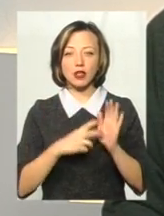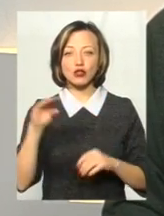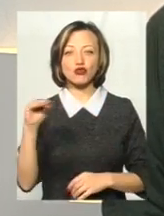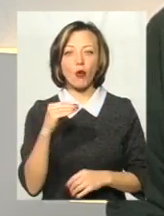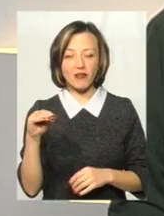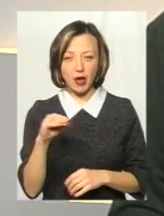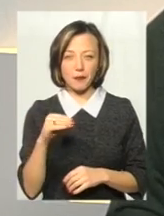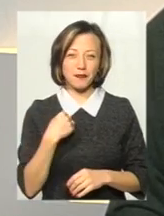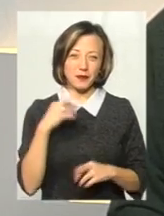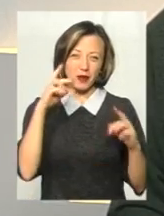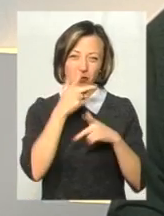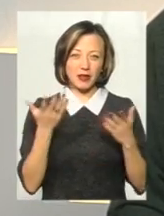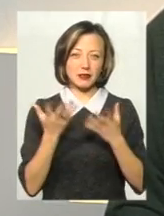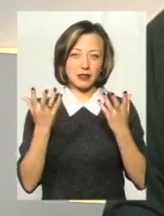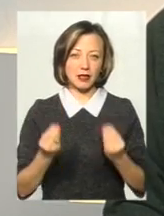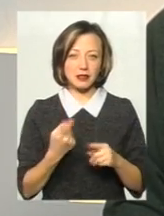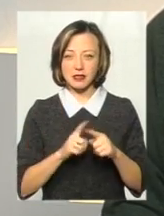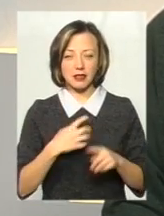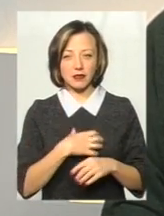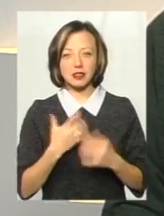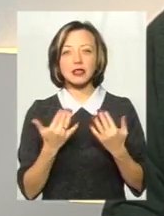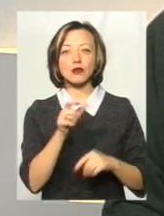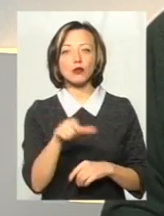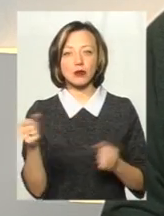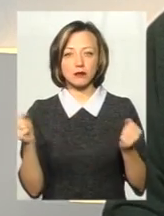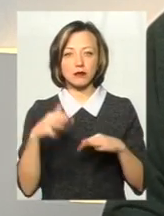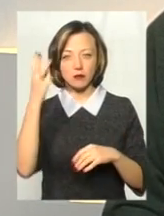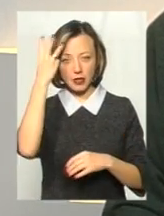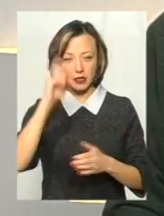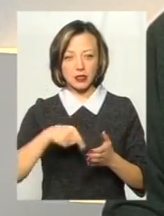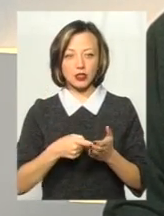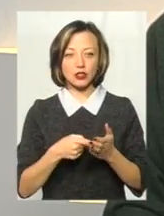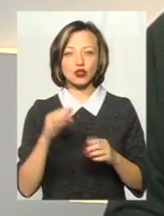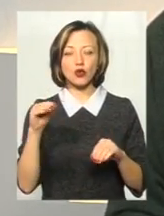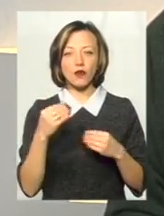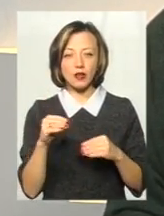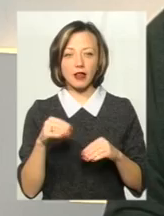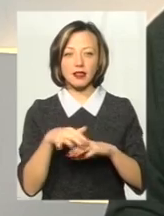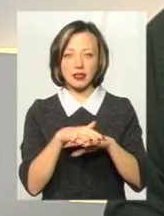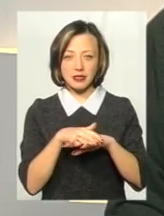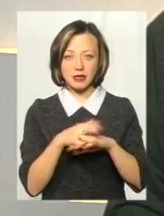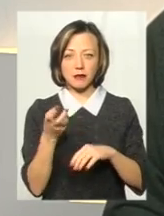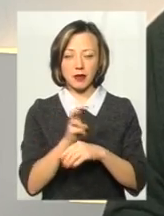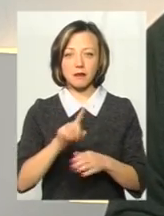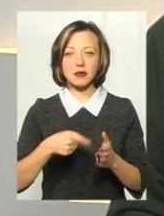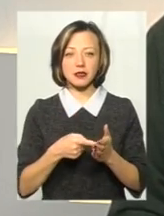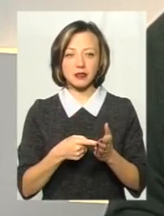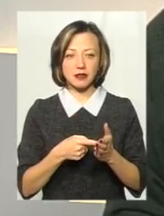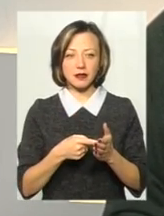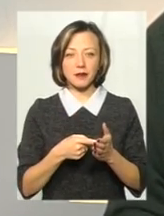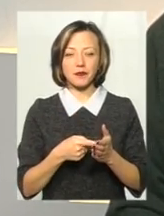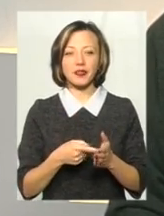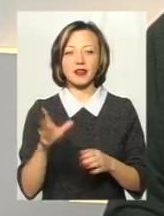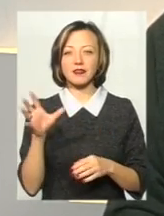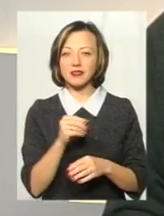жовтня. Може, я помилюсь, якийсь день. Ну, це неважливо. А скільки людей тоді було в Хмельницькому? Але жовтня, я хочу сказати, населення скільки було? 250 тисяч. Підтримати?